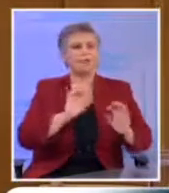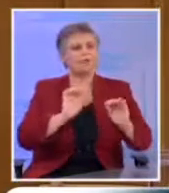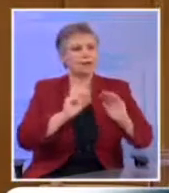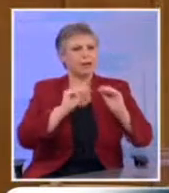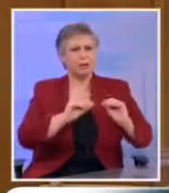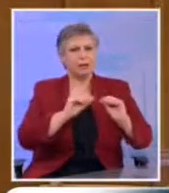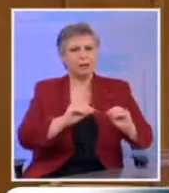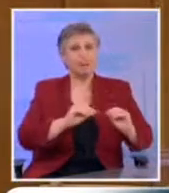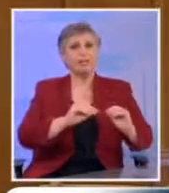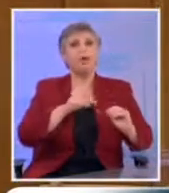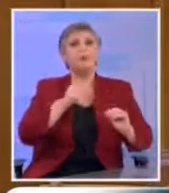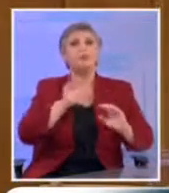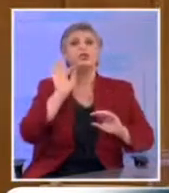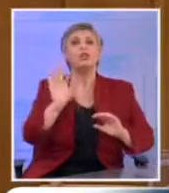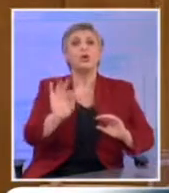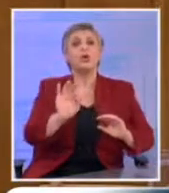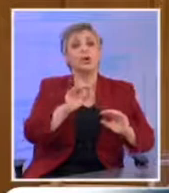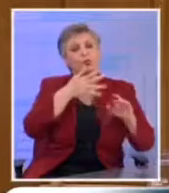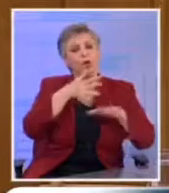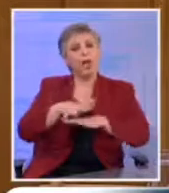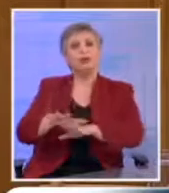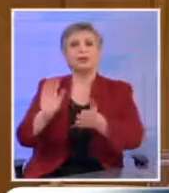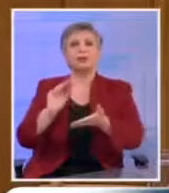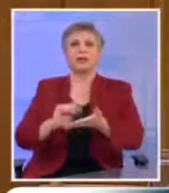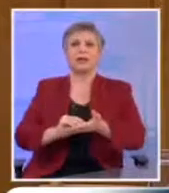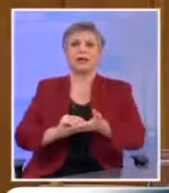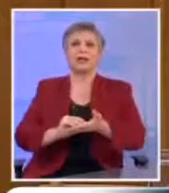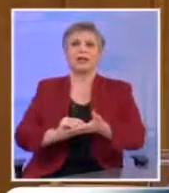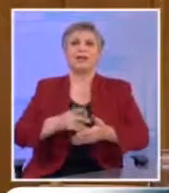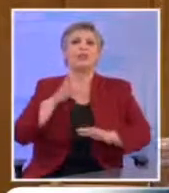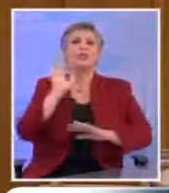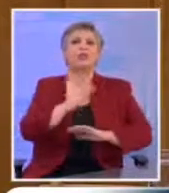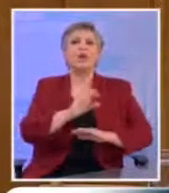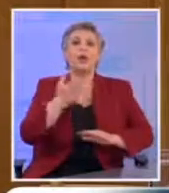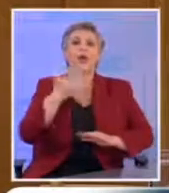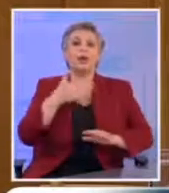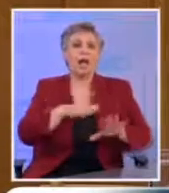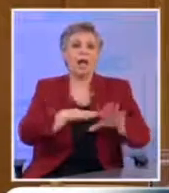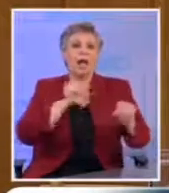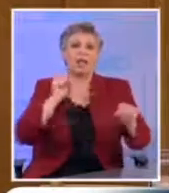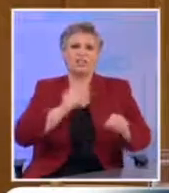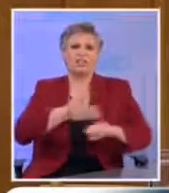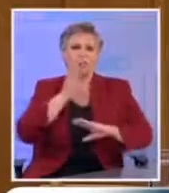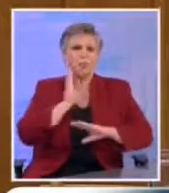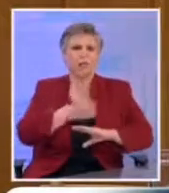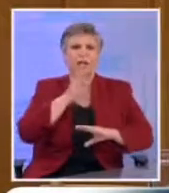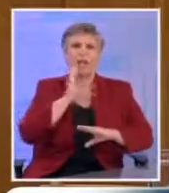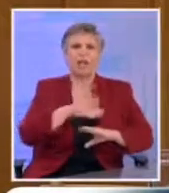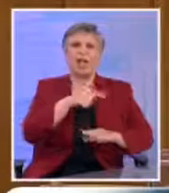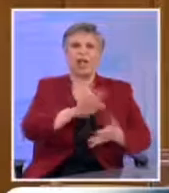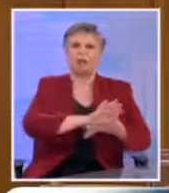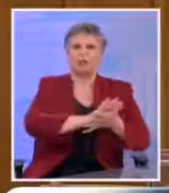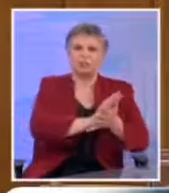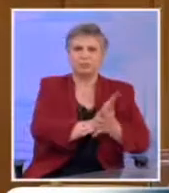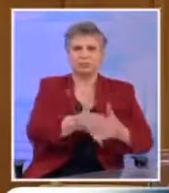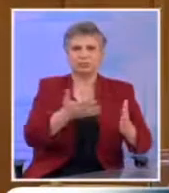ανθρώπου. Και όχι στην εξόντωσή του, στη συντριβή του, στην εκδικητικότητα και στην αποκοπή του από την κοινωνία.